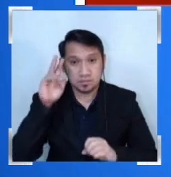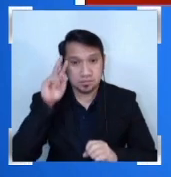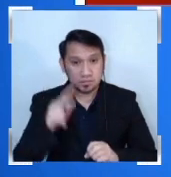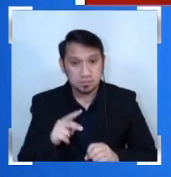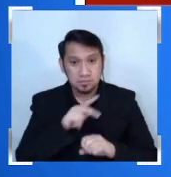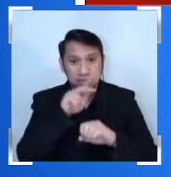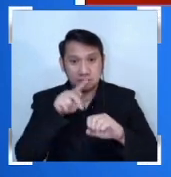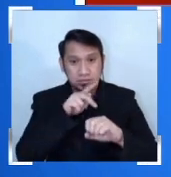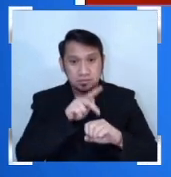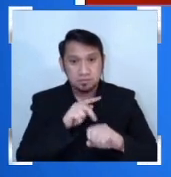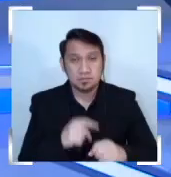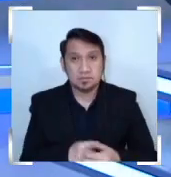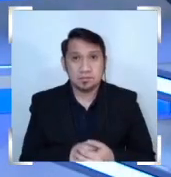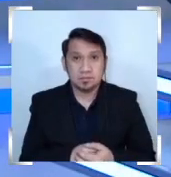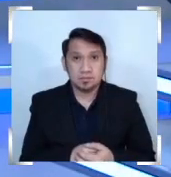bansa.